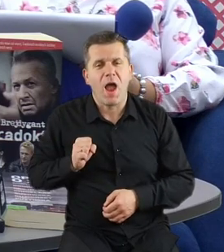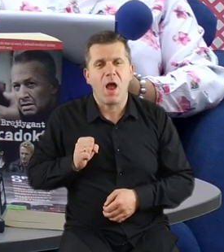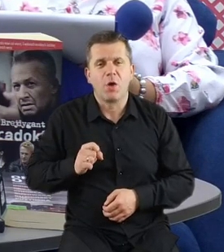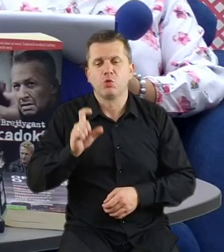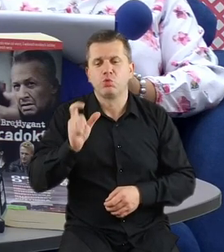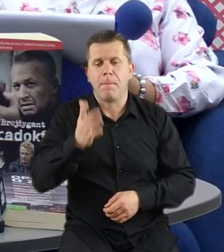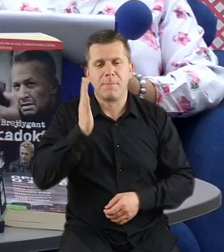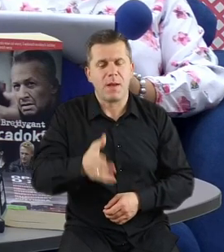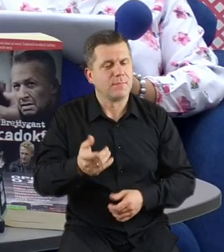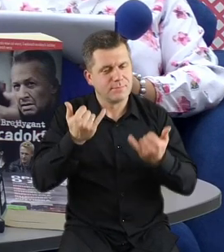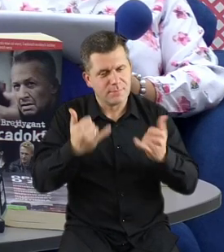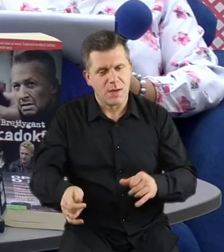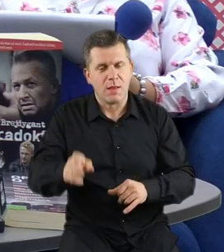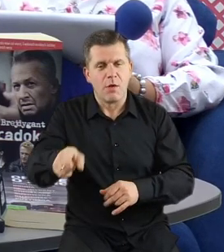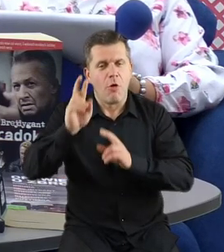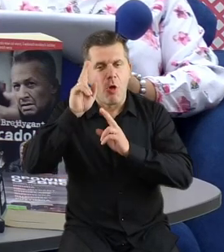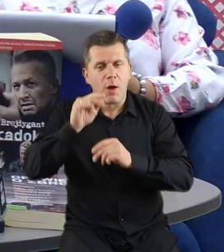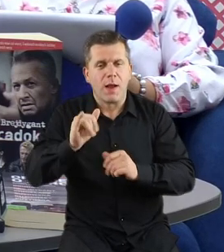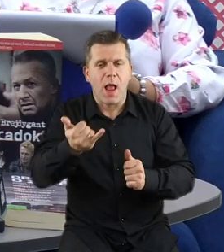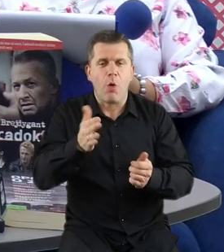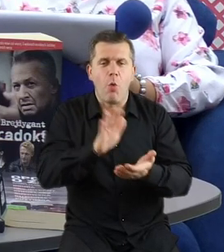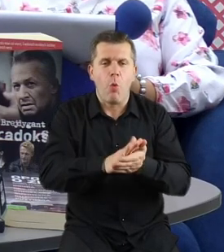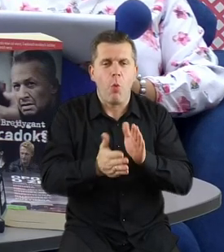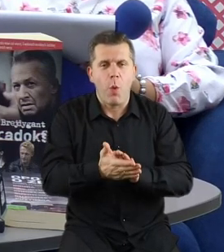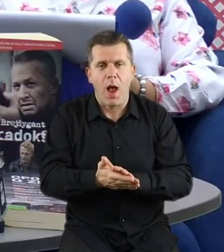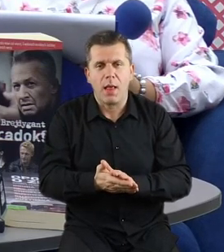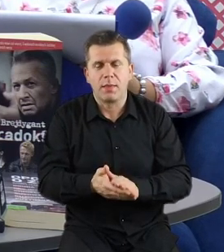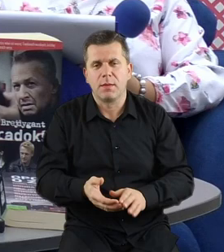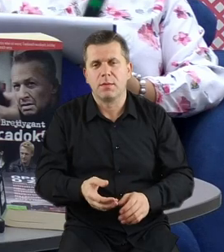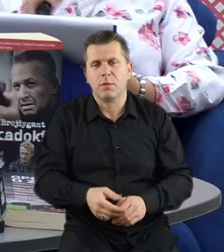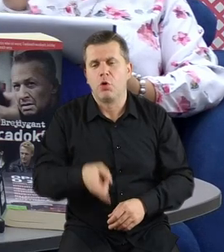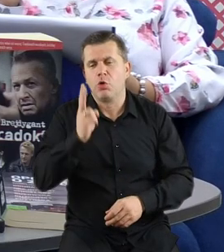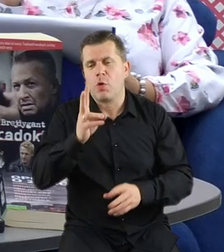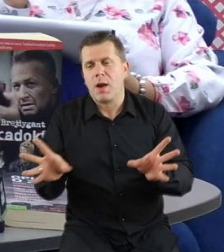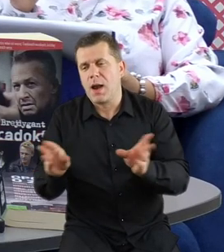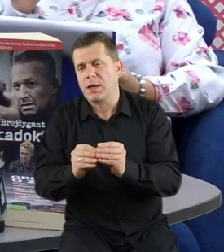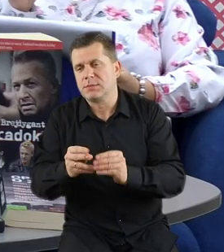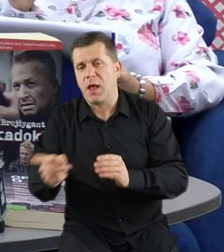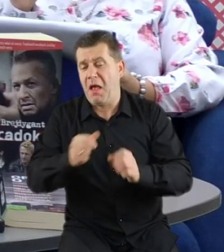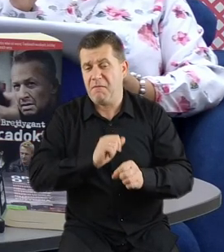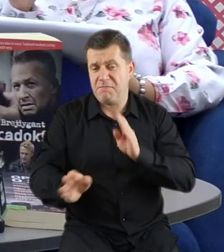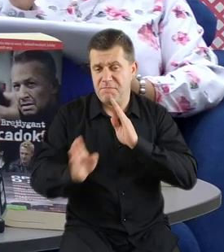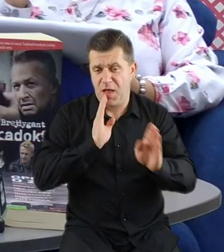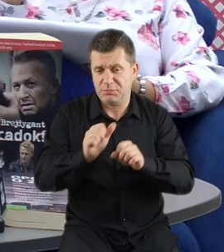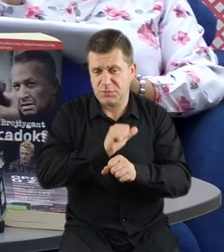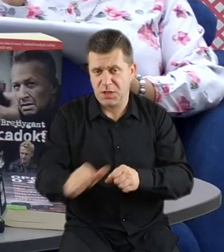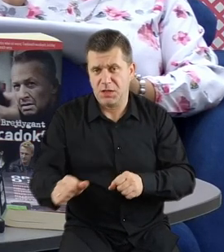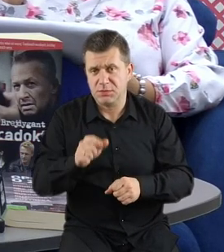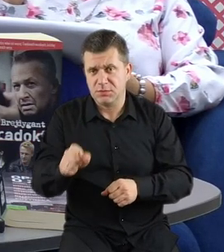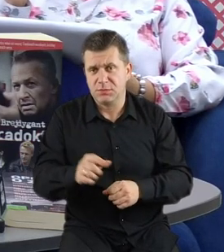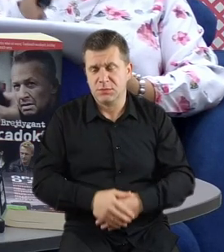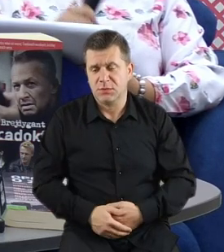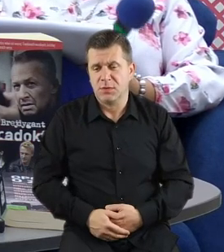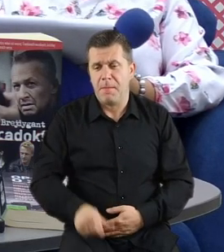coś z tego będzie. To jest logika jakiegoś układu, jakiegoś czegoś z kimś. Wie pan, że na Facebooku jest jakaś strona Oddajcie